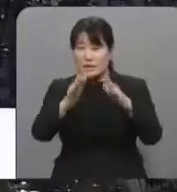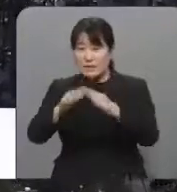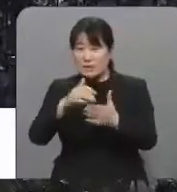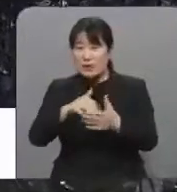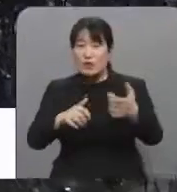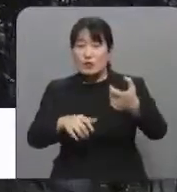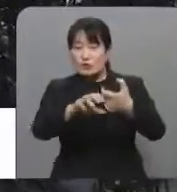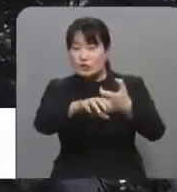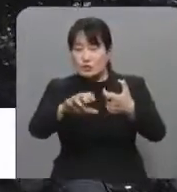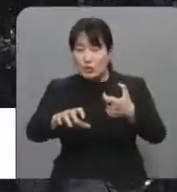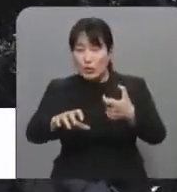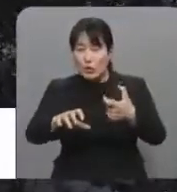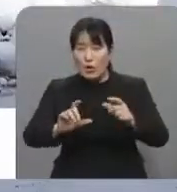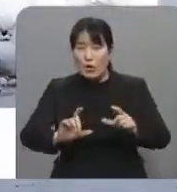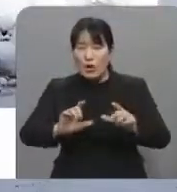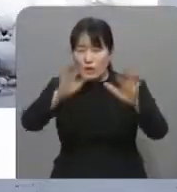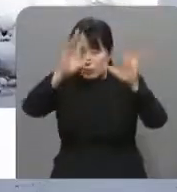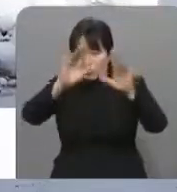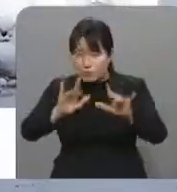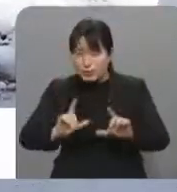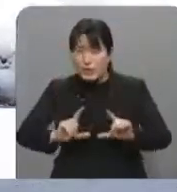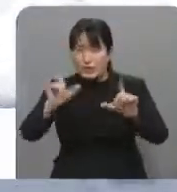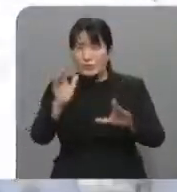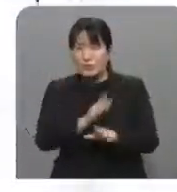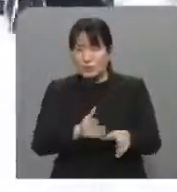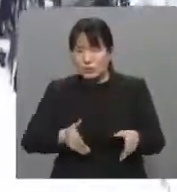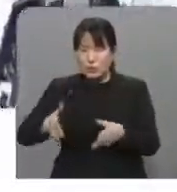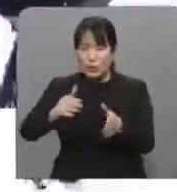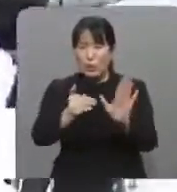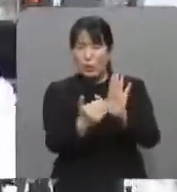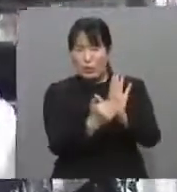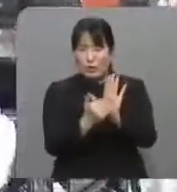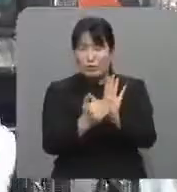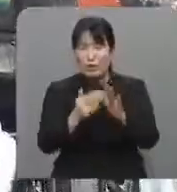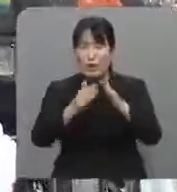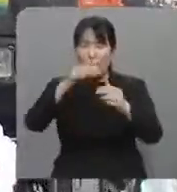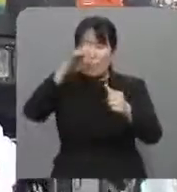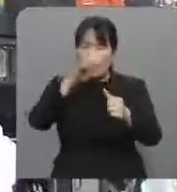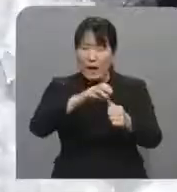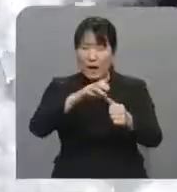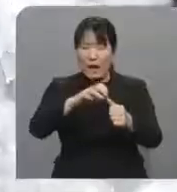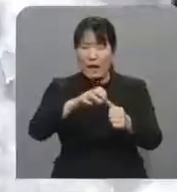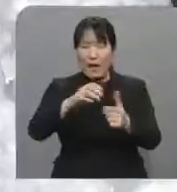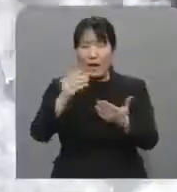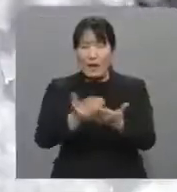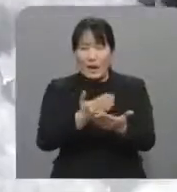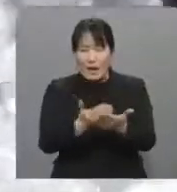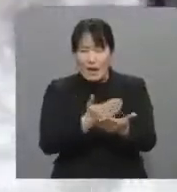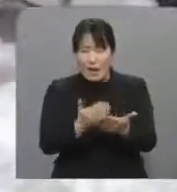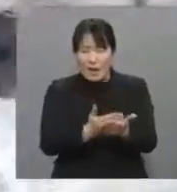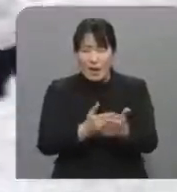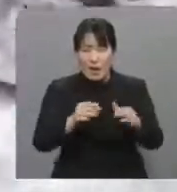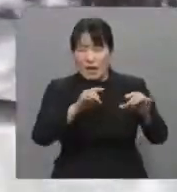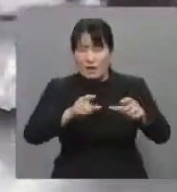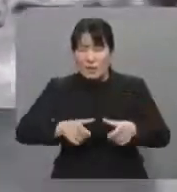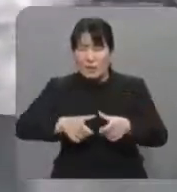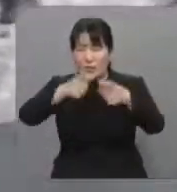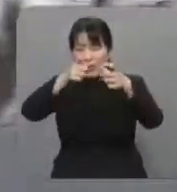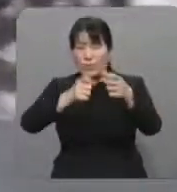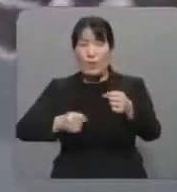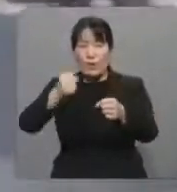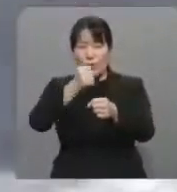첫날부터 마을 도로가 막혀 고립됐습니다. 눈이 그치자 부러진 전봇대를 복구하고 눈을 치우는 작업이